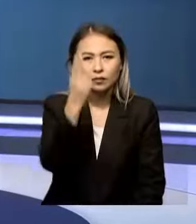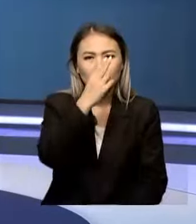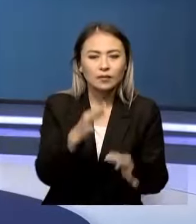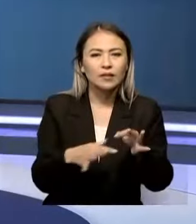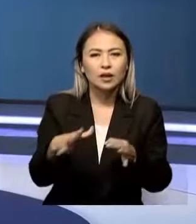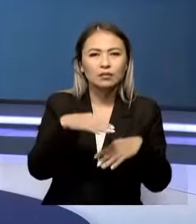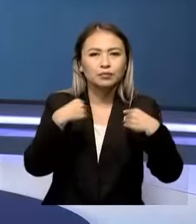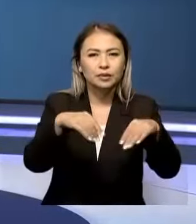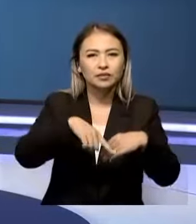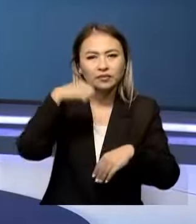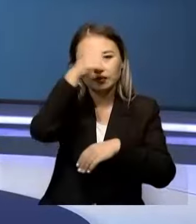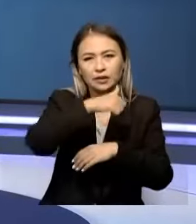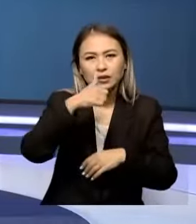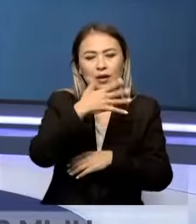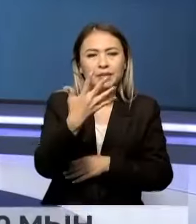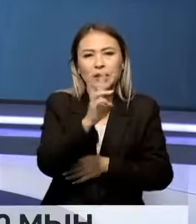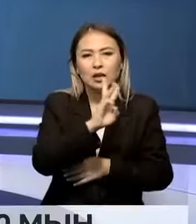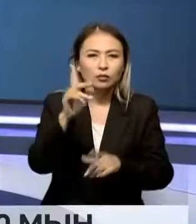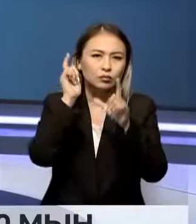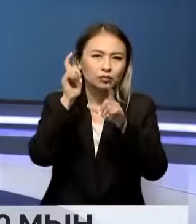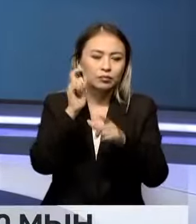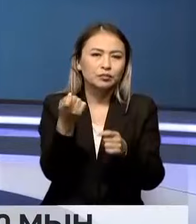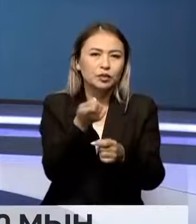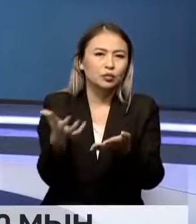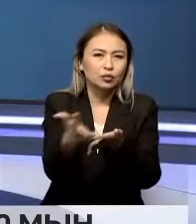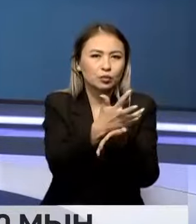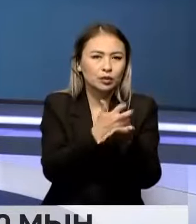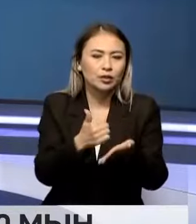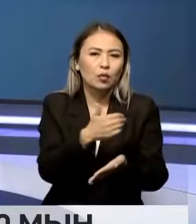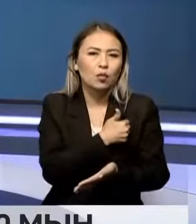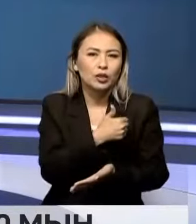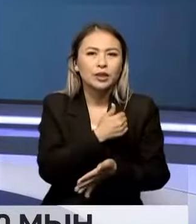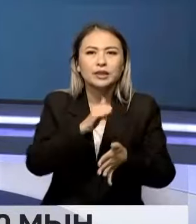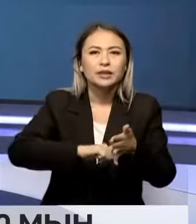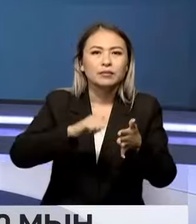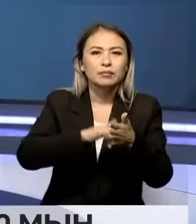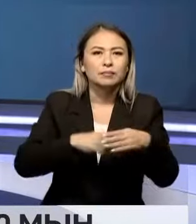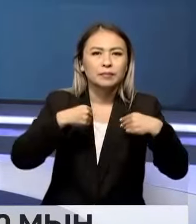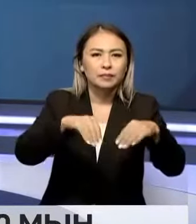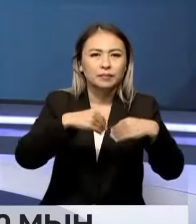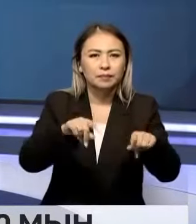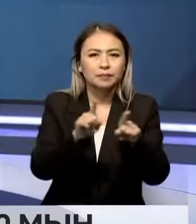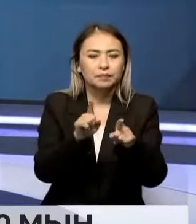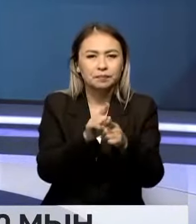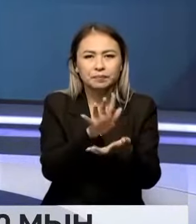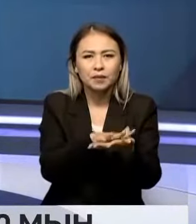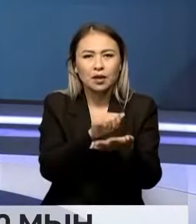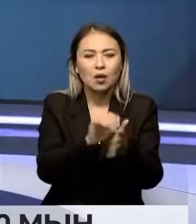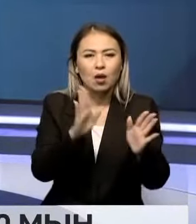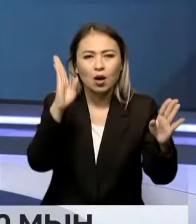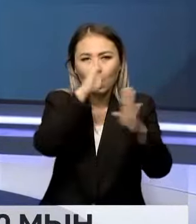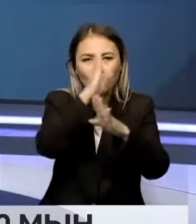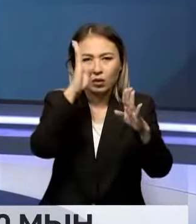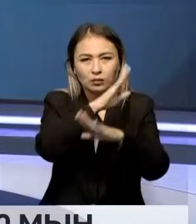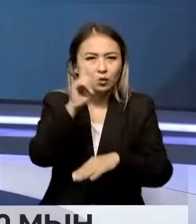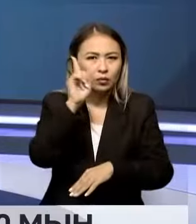Ақмола облысының диқандары биыл 5 миллион тоннадан астам астық жинаудан үмітті, себебі егін бітік шыққан. Тек ауа райы